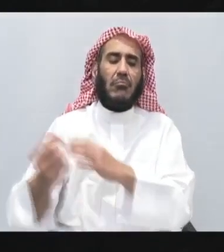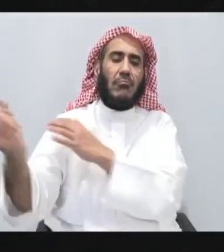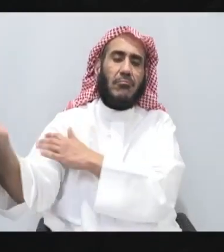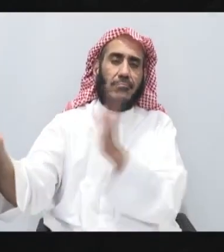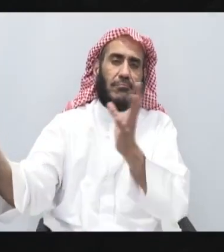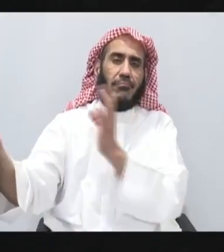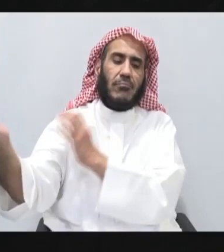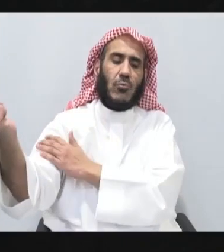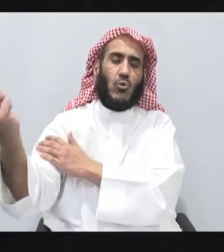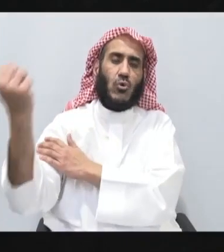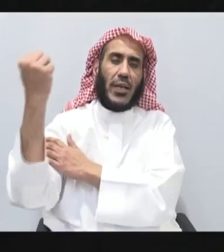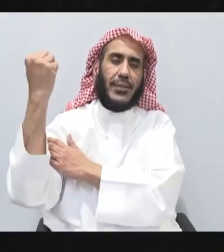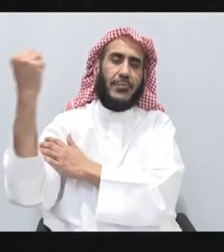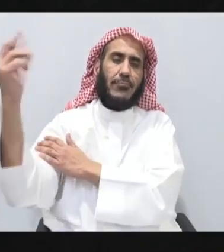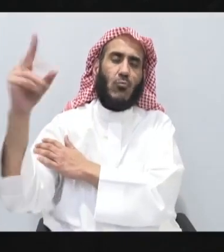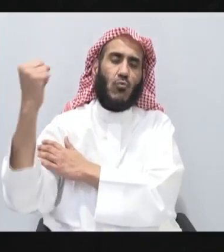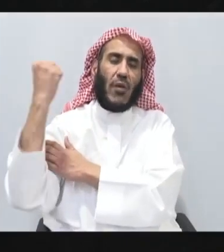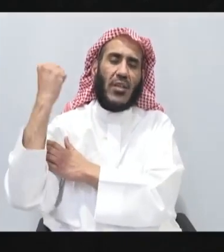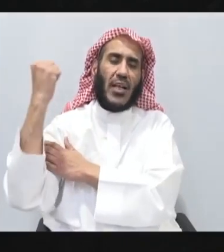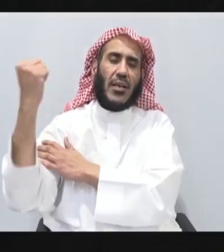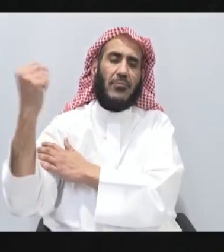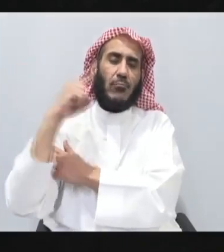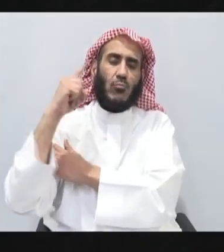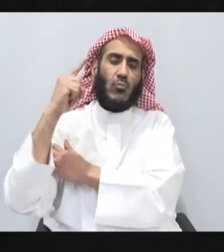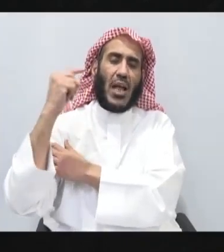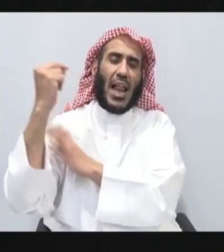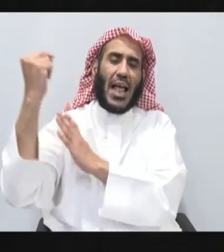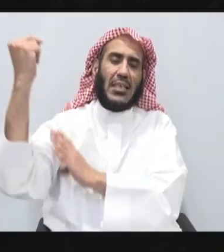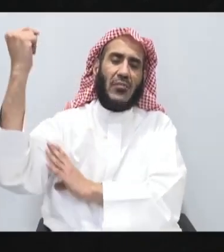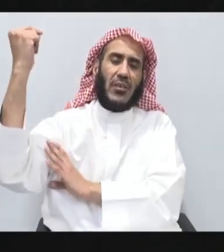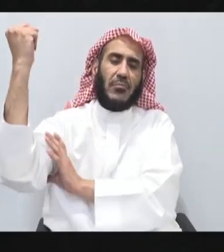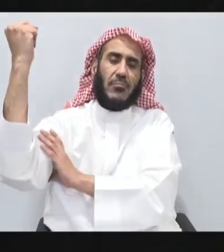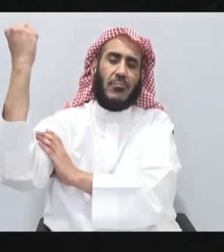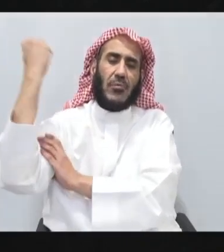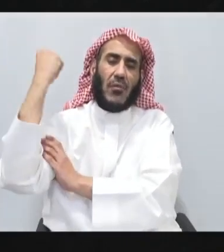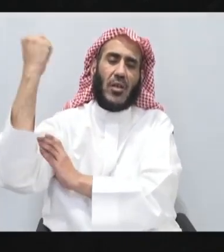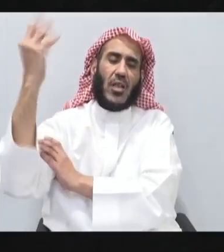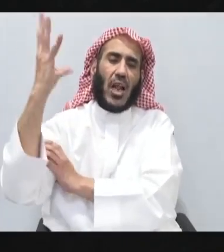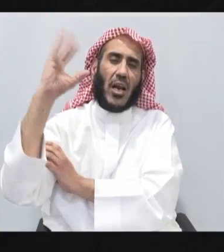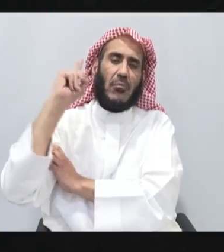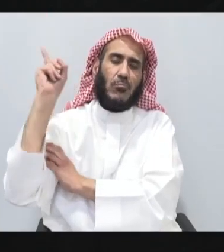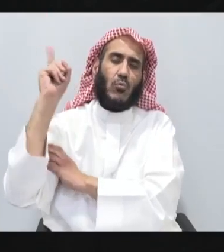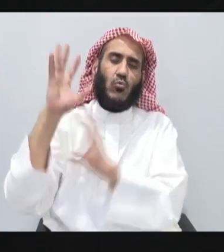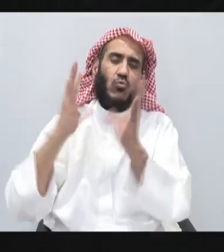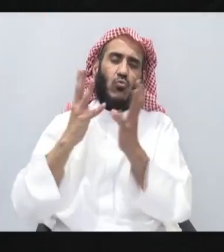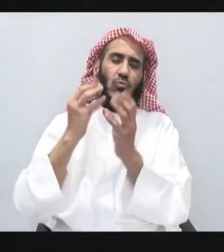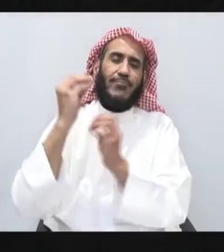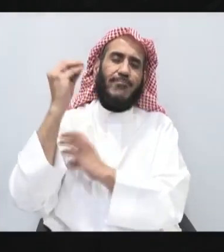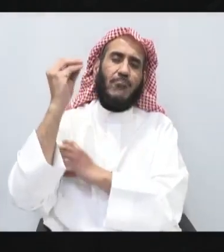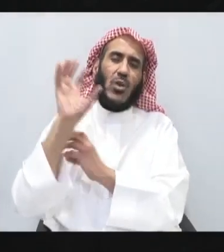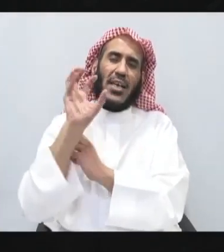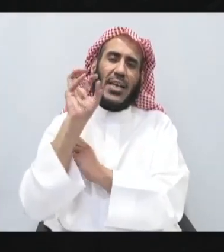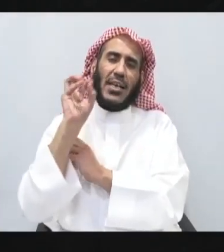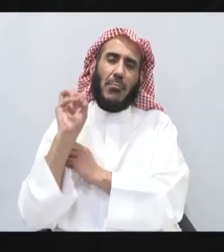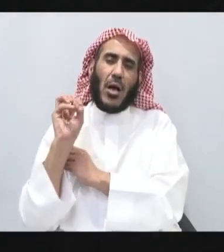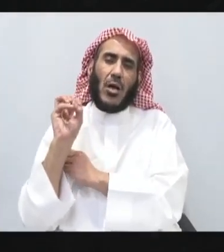هنا ونشاهد كيف تتحرك نشاهد الاسفل كيف يحدث الحركه نعم هناك انقباض